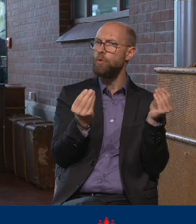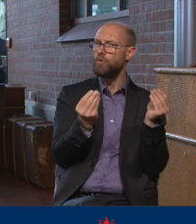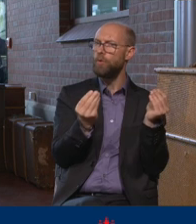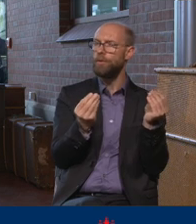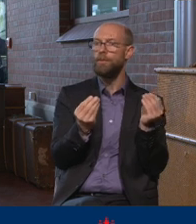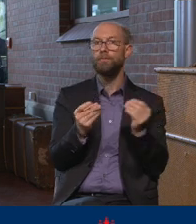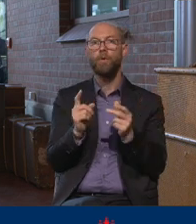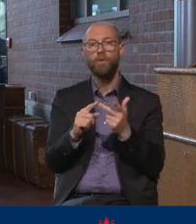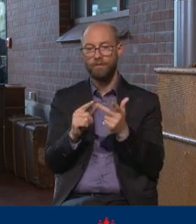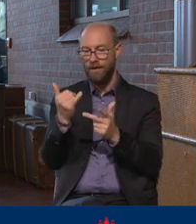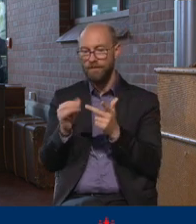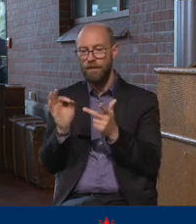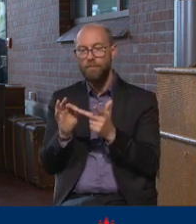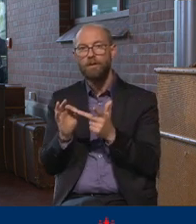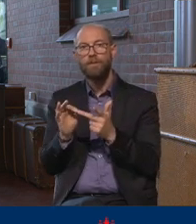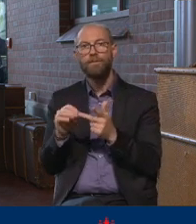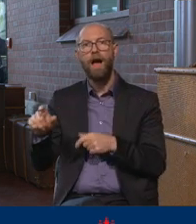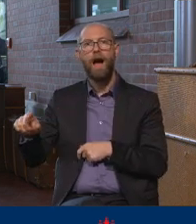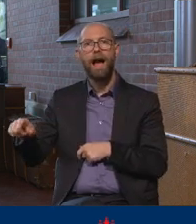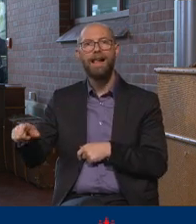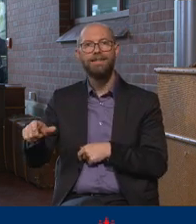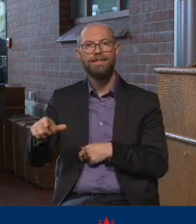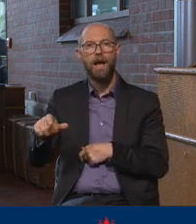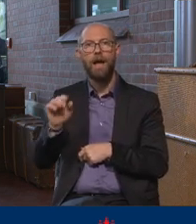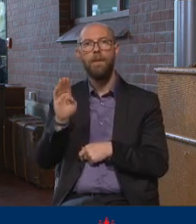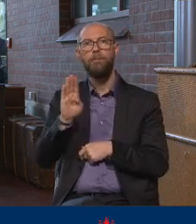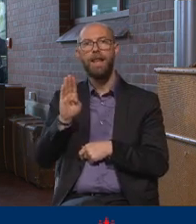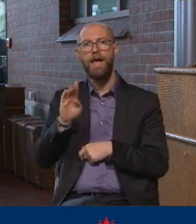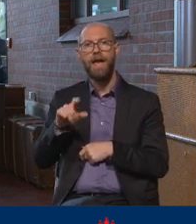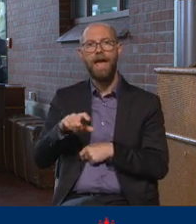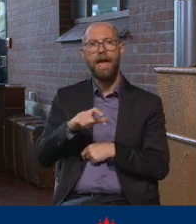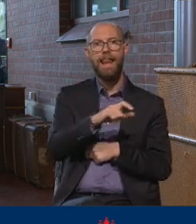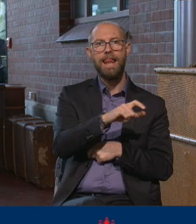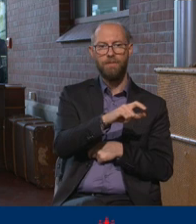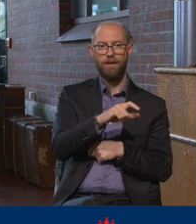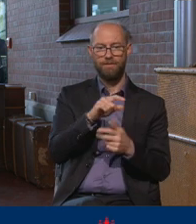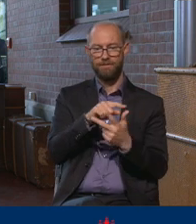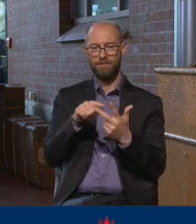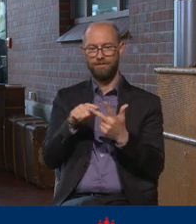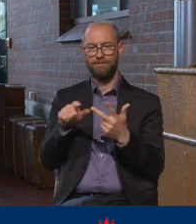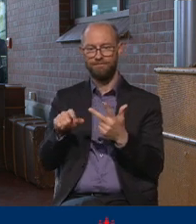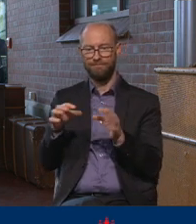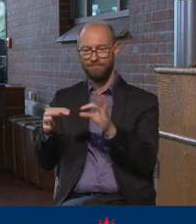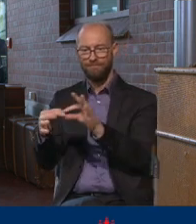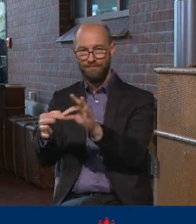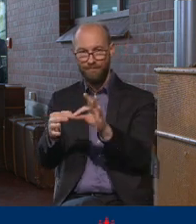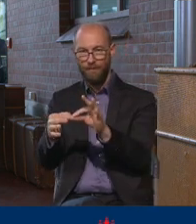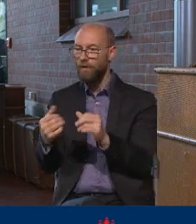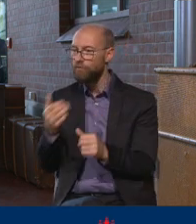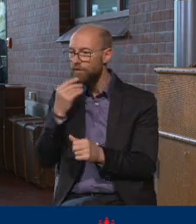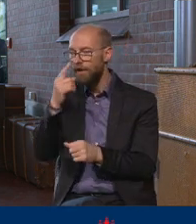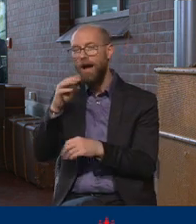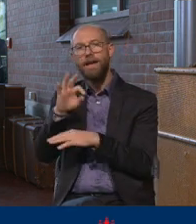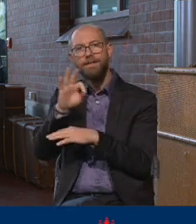letzter punkt als der bilder elbe grünzug ich bin immer begeistert wenn die architekten und die stadtplaner